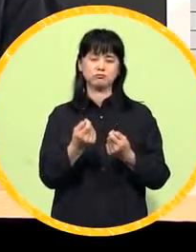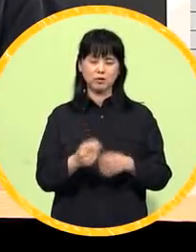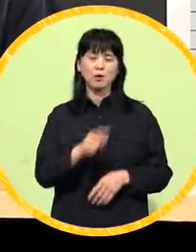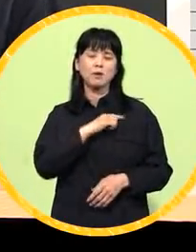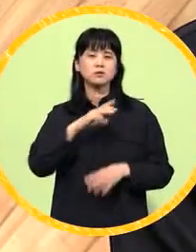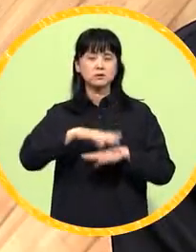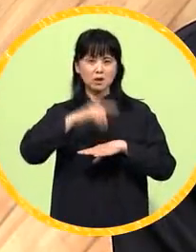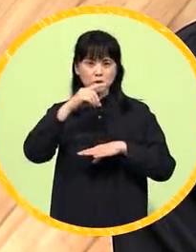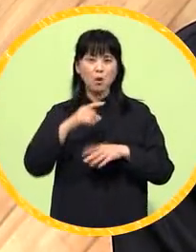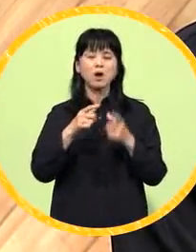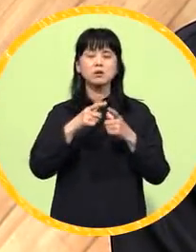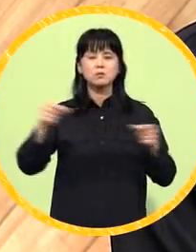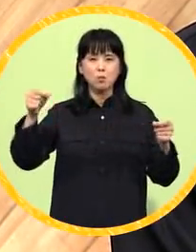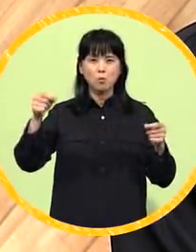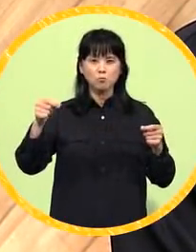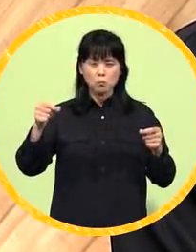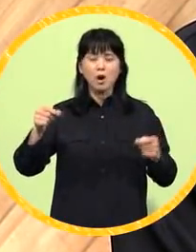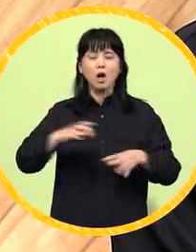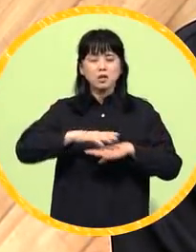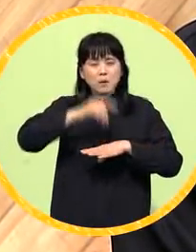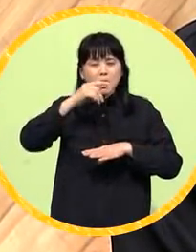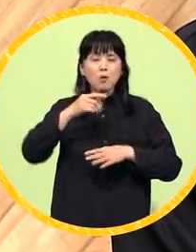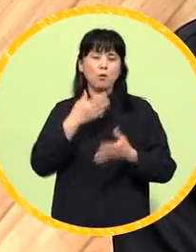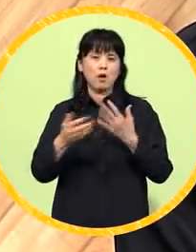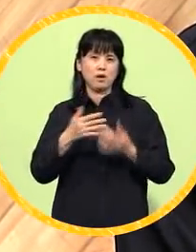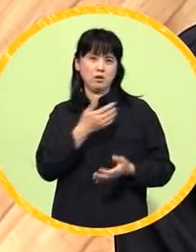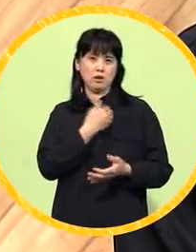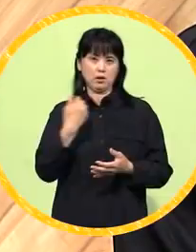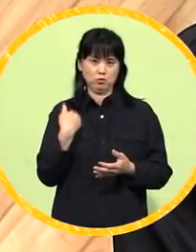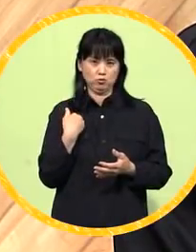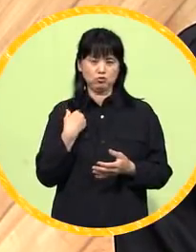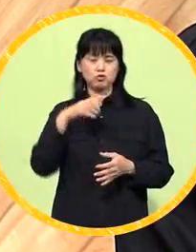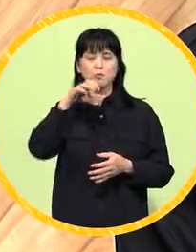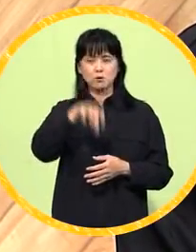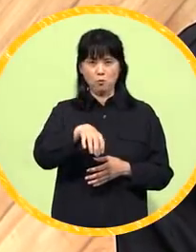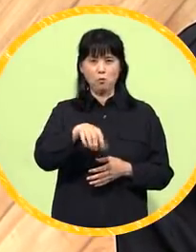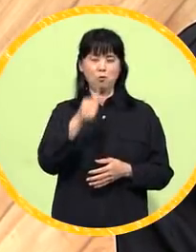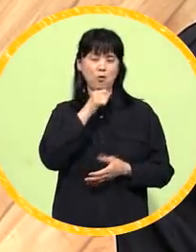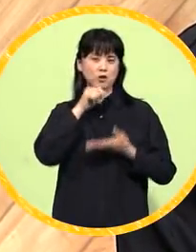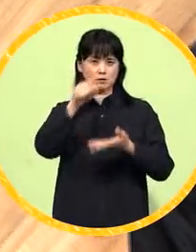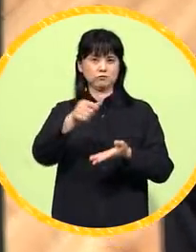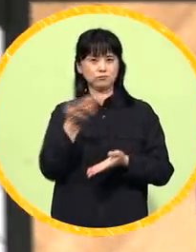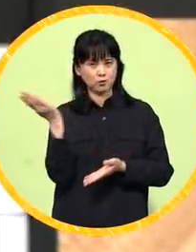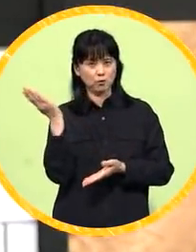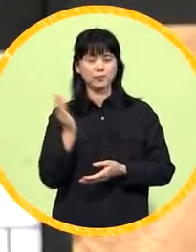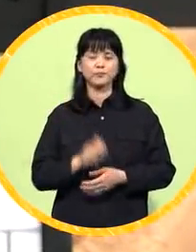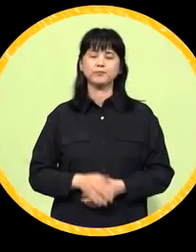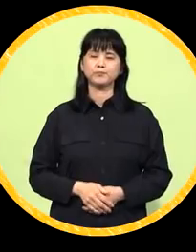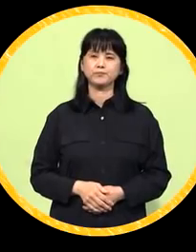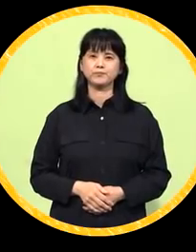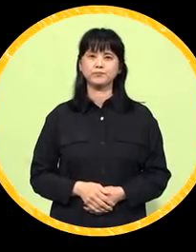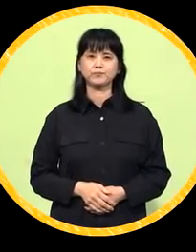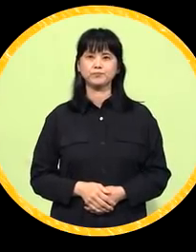最初はですね日本の日本初のある体験ができるスポットをご紹介しますどうぞ